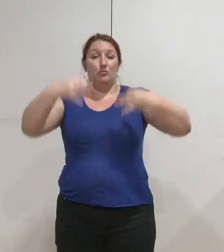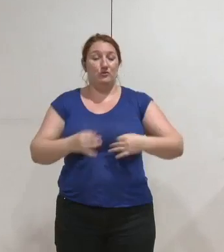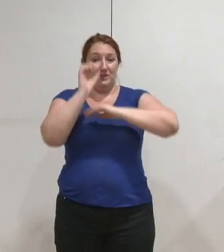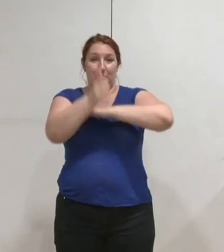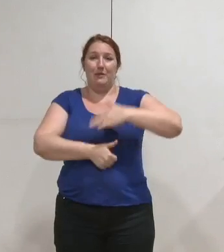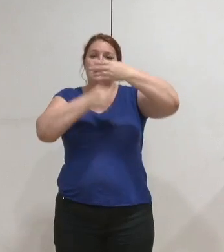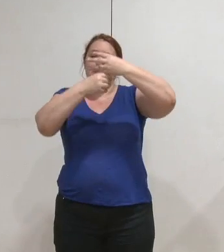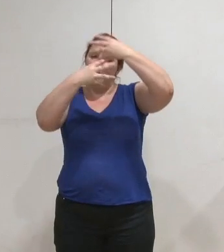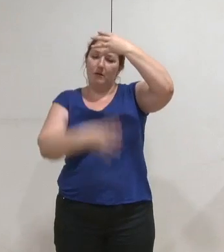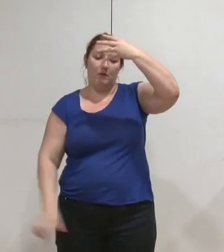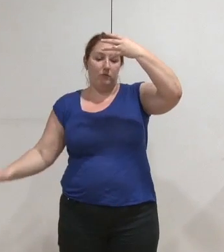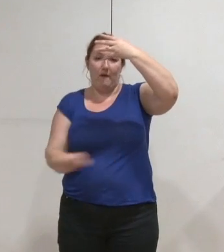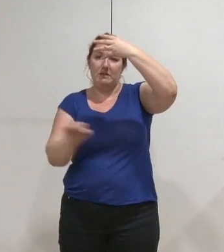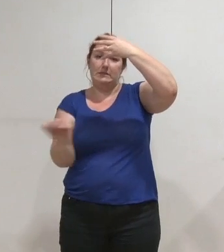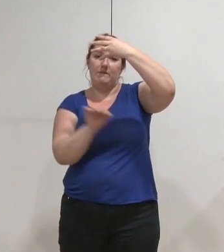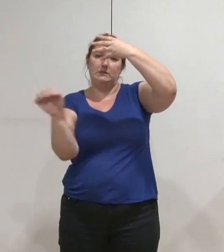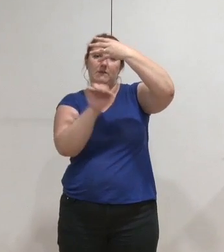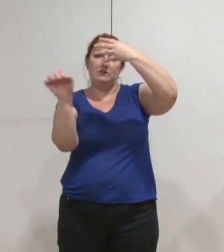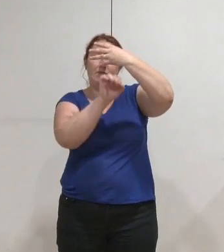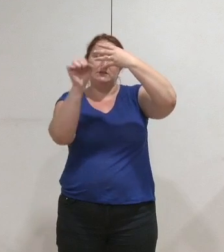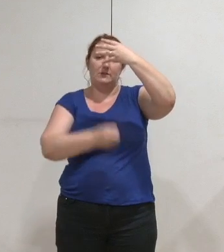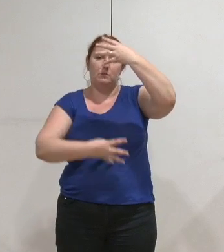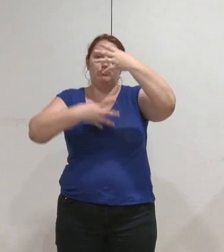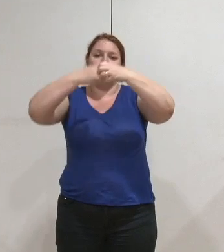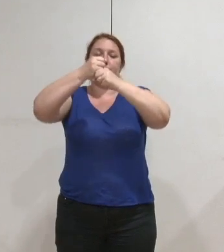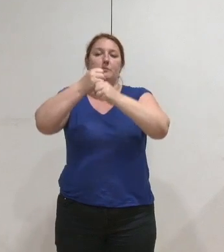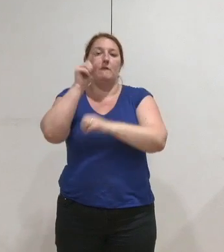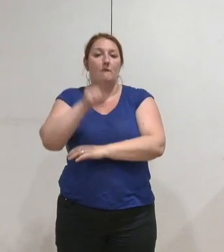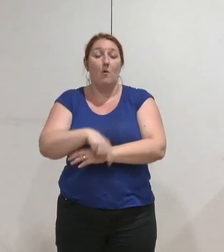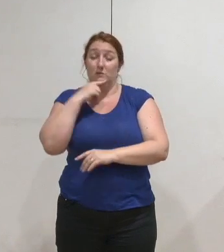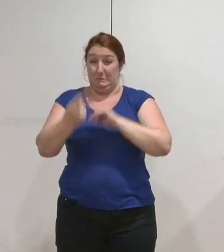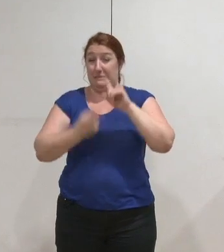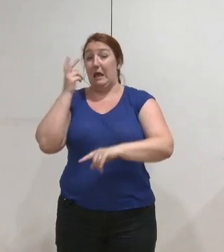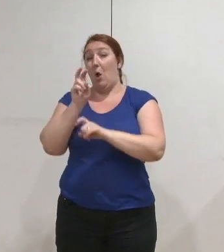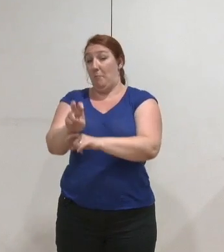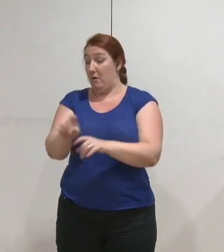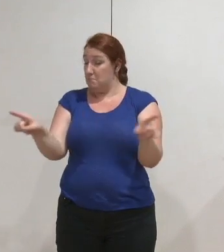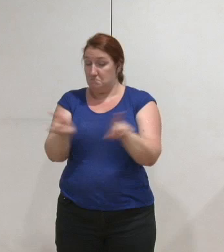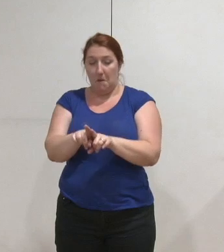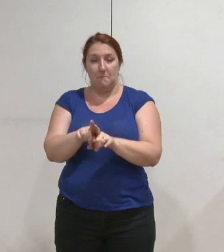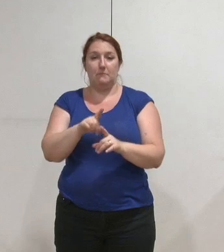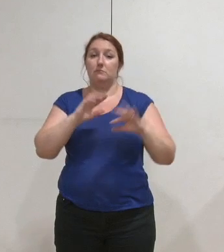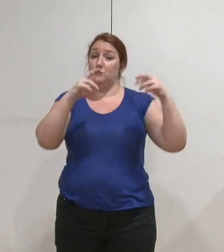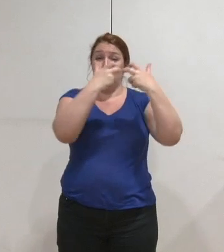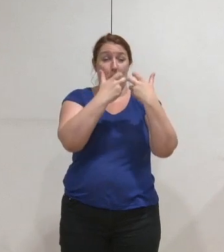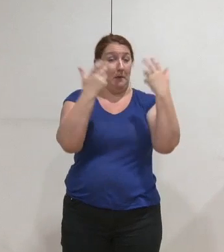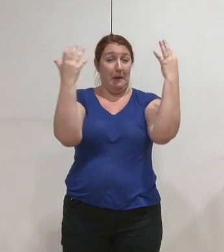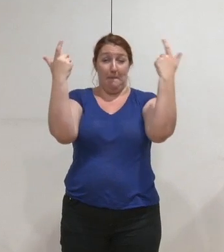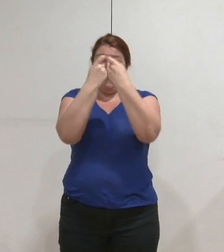principal y compris celle relative au recours à l'emprunt à hauteur strictement équivalente des sommes